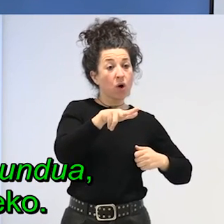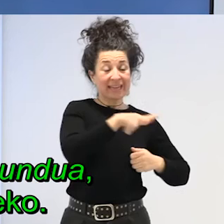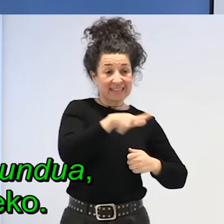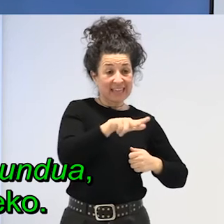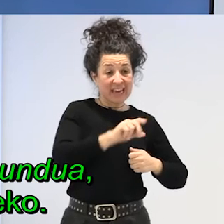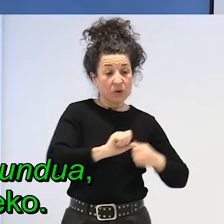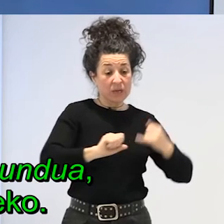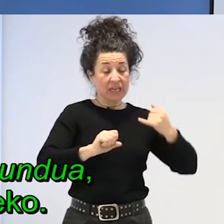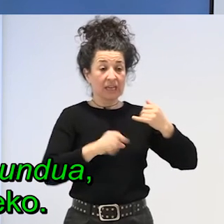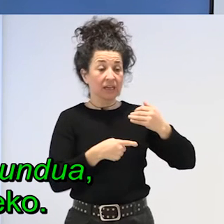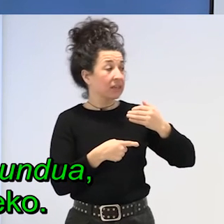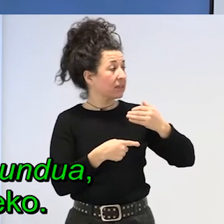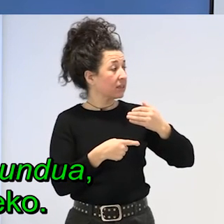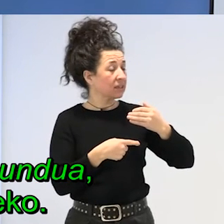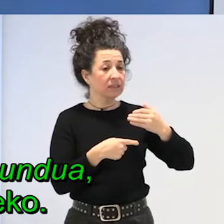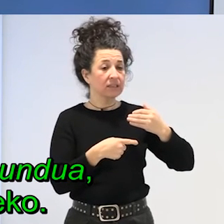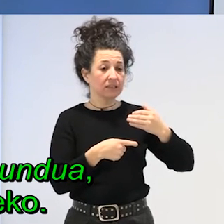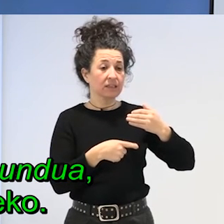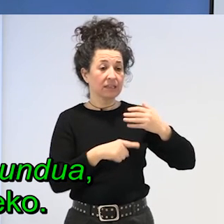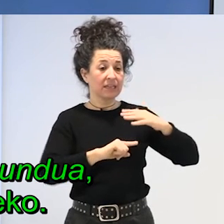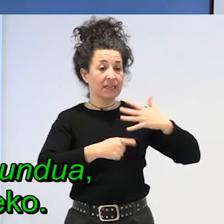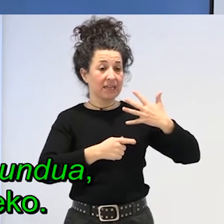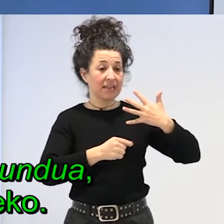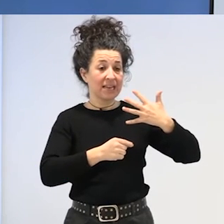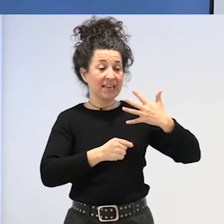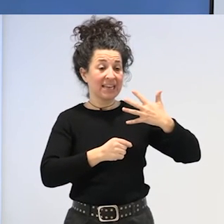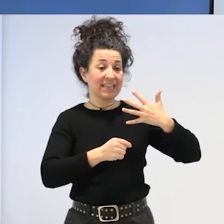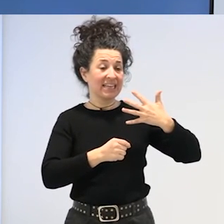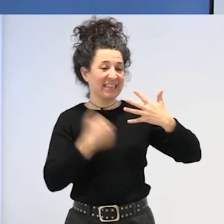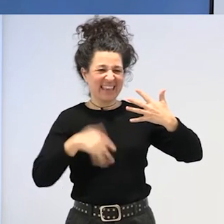usura deguinen oean itxean mundua, baina ja esan dizuet irakurtzeko.